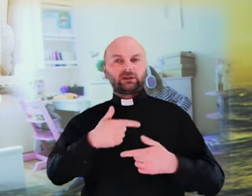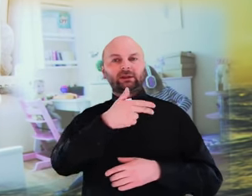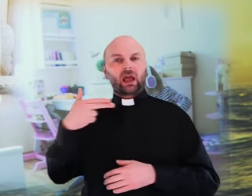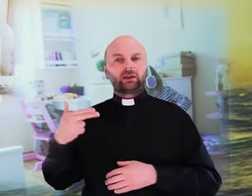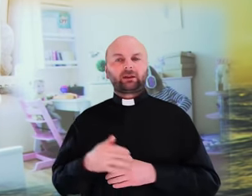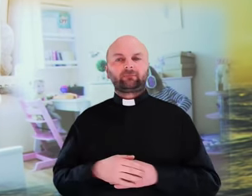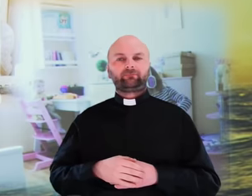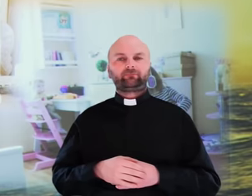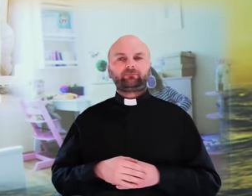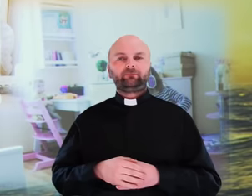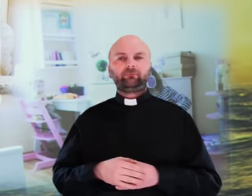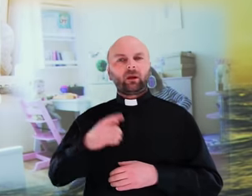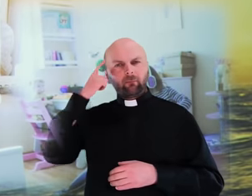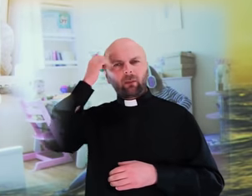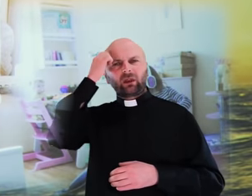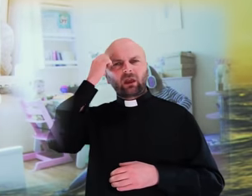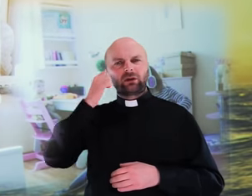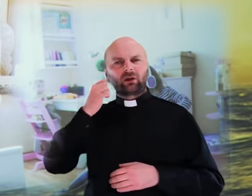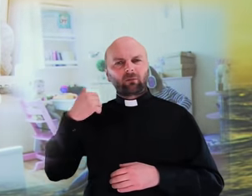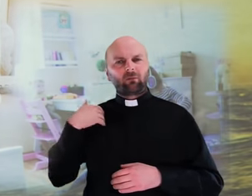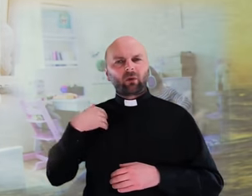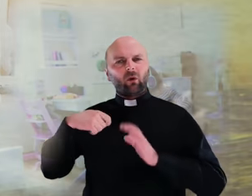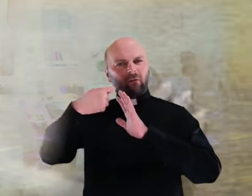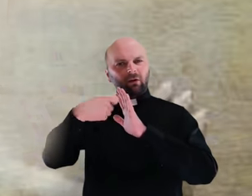Ryczypisk. Pamiętacie?